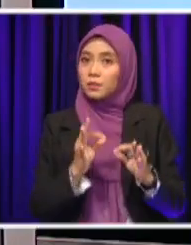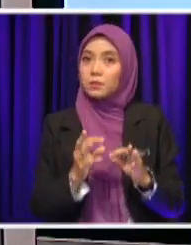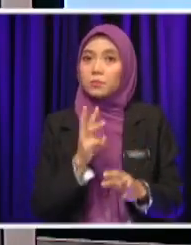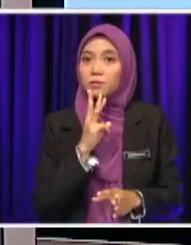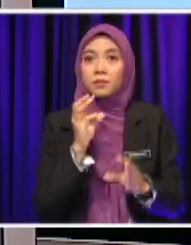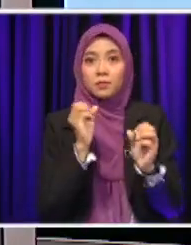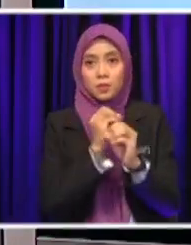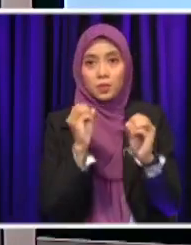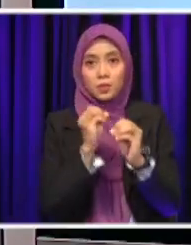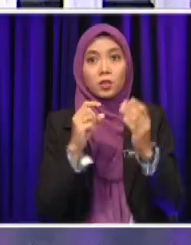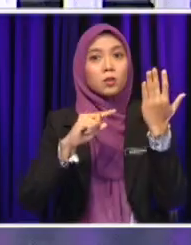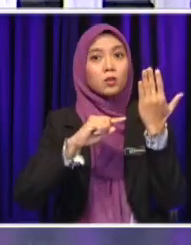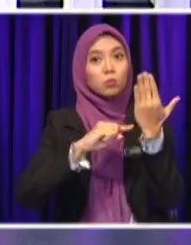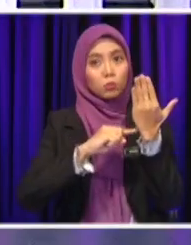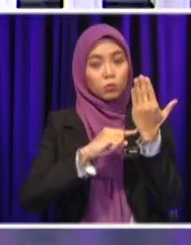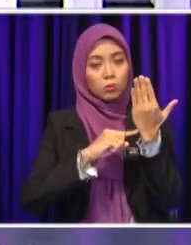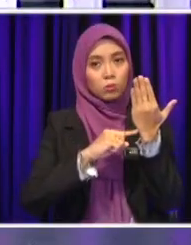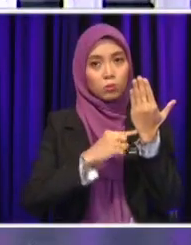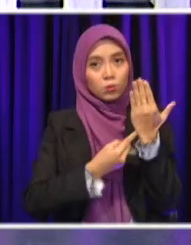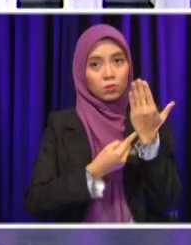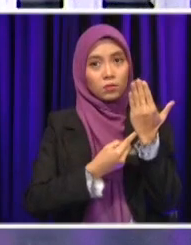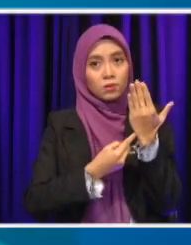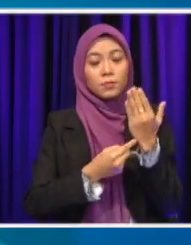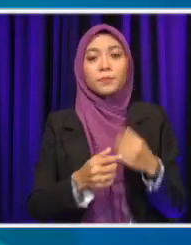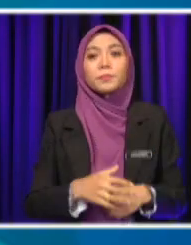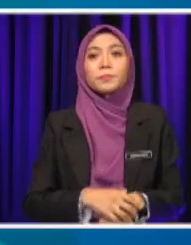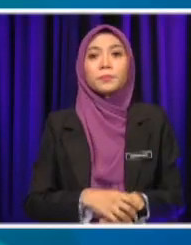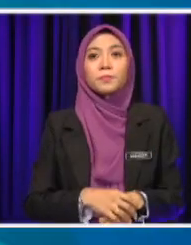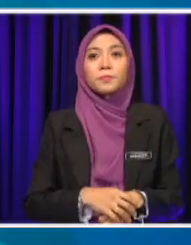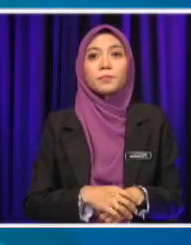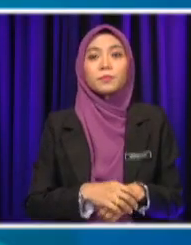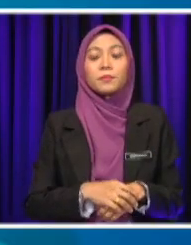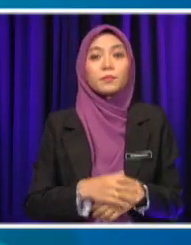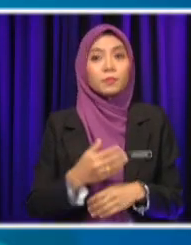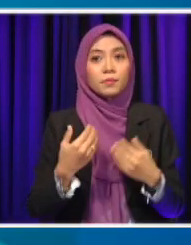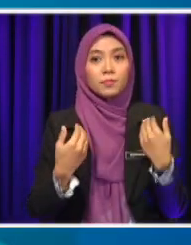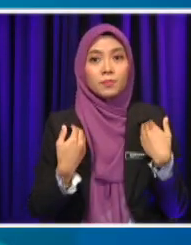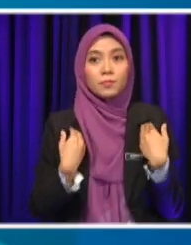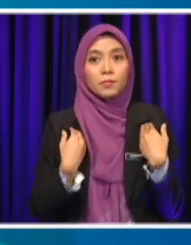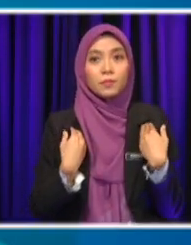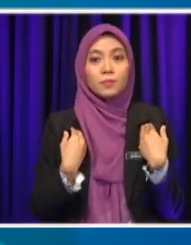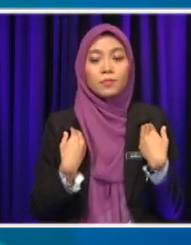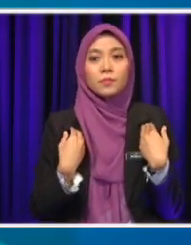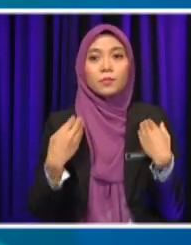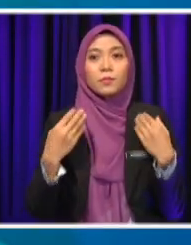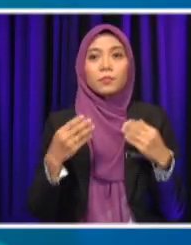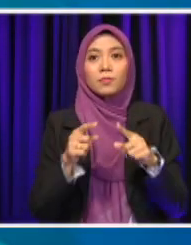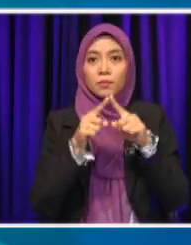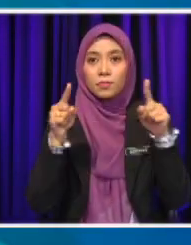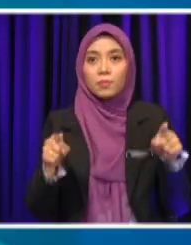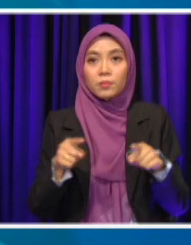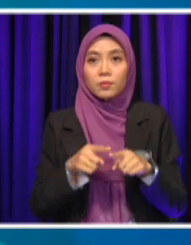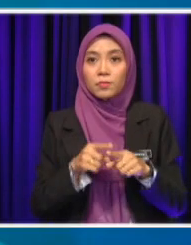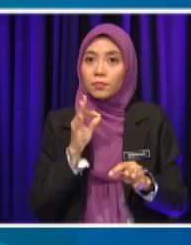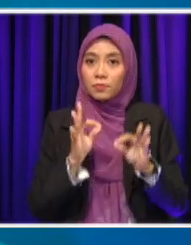mula mengambil blok-blok jika. Kalau kat sini dia ada blok jika Aiman. Okey, blok if. Jadi kita akan